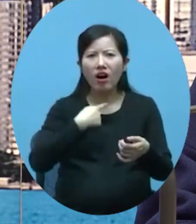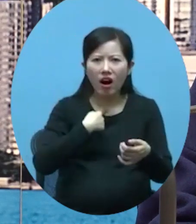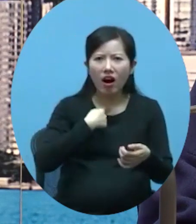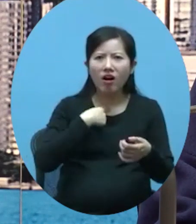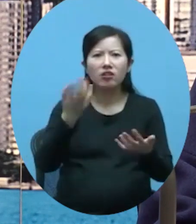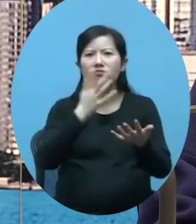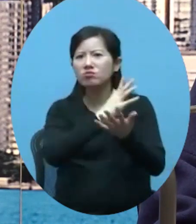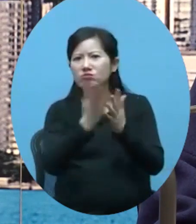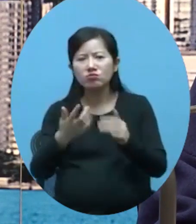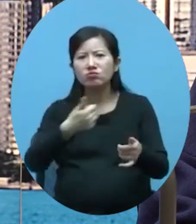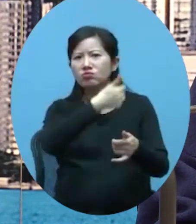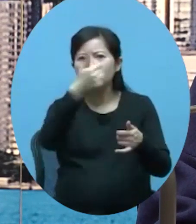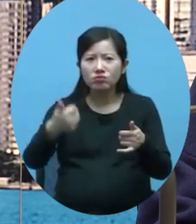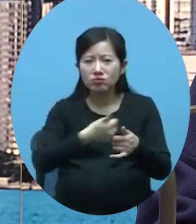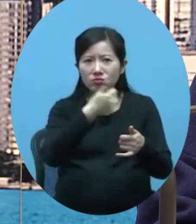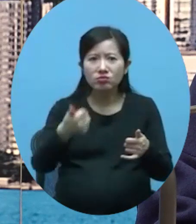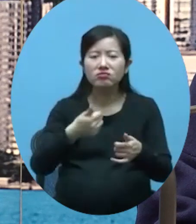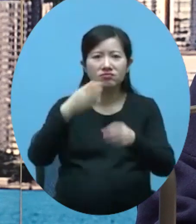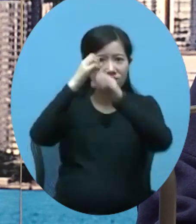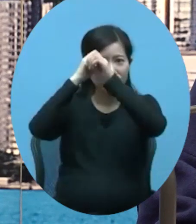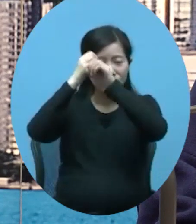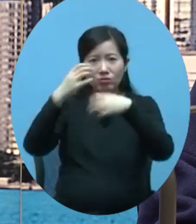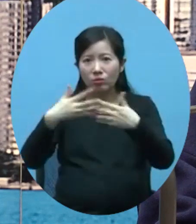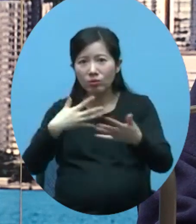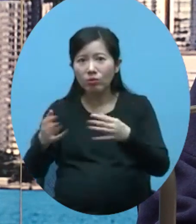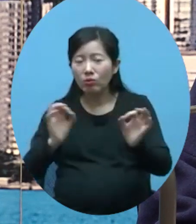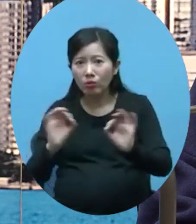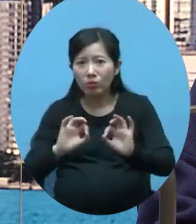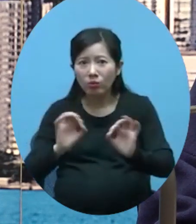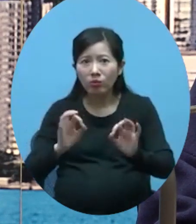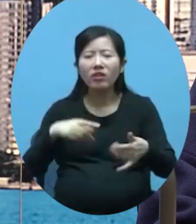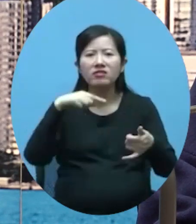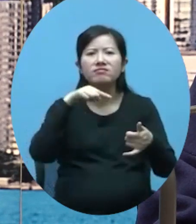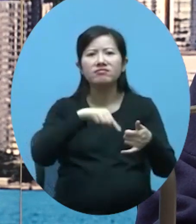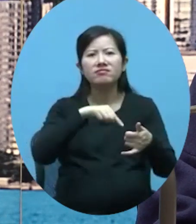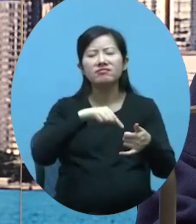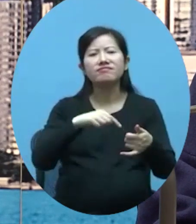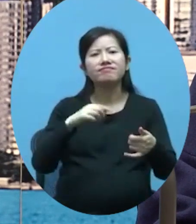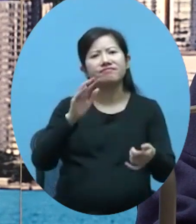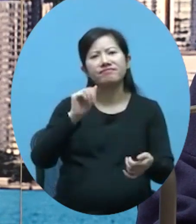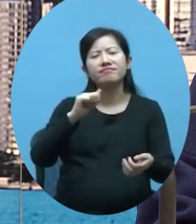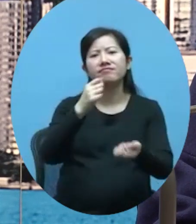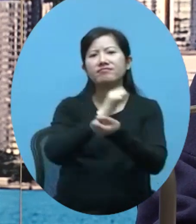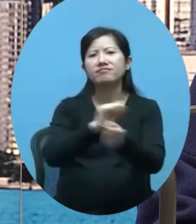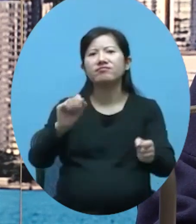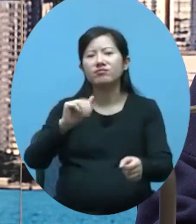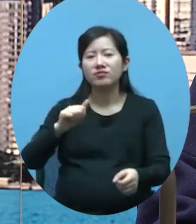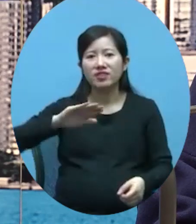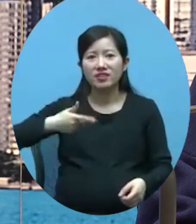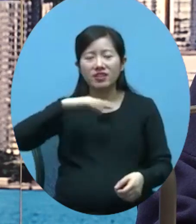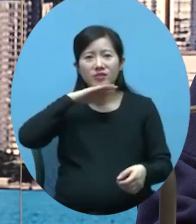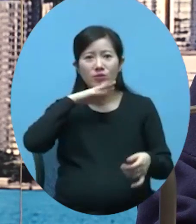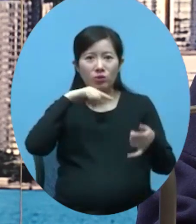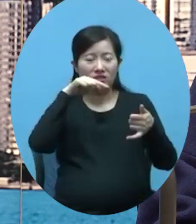痊癒他測了陰性的話大家都覺得這個是信得過的那如果那個病人的病情